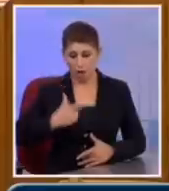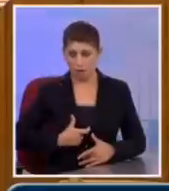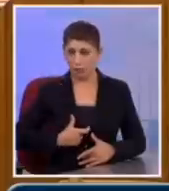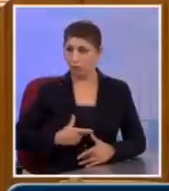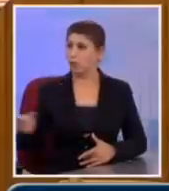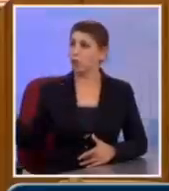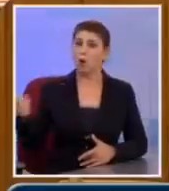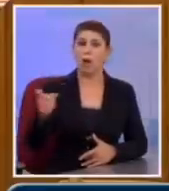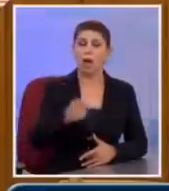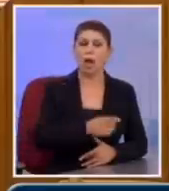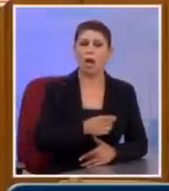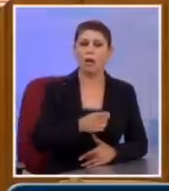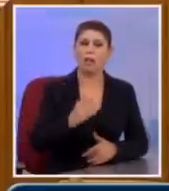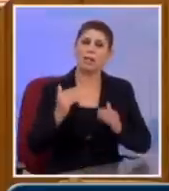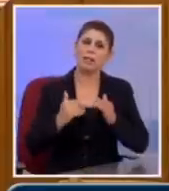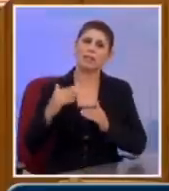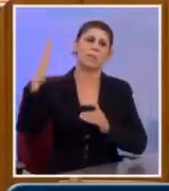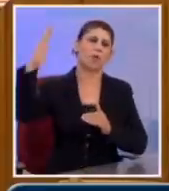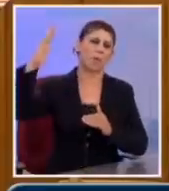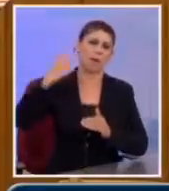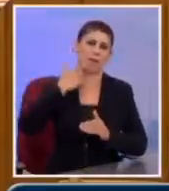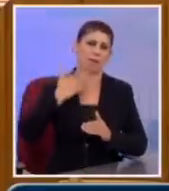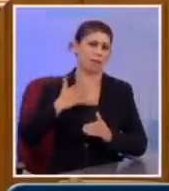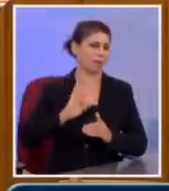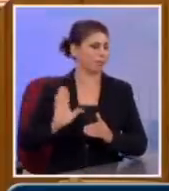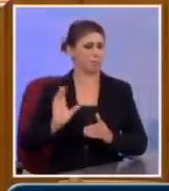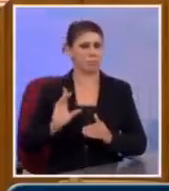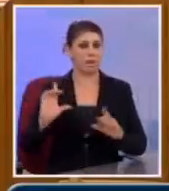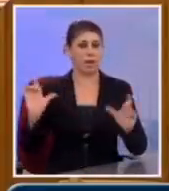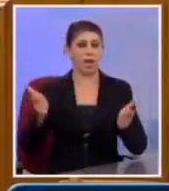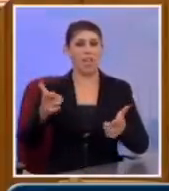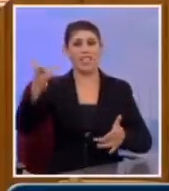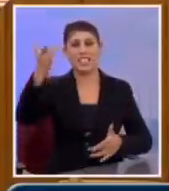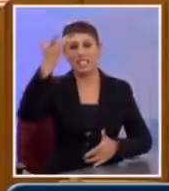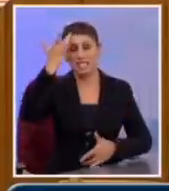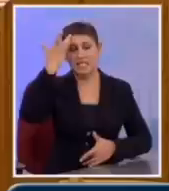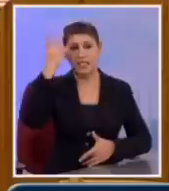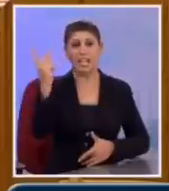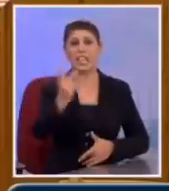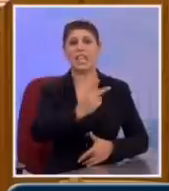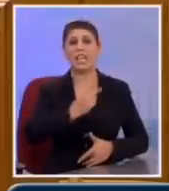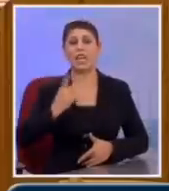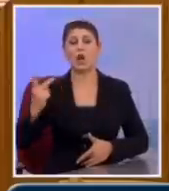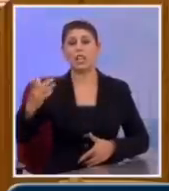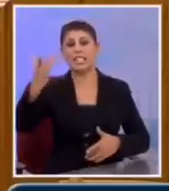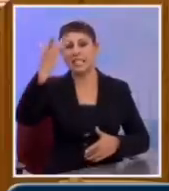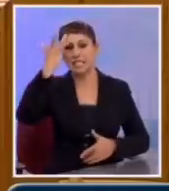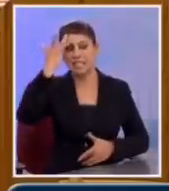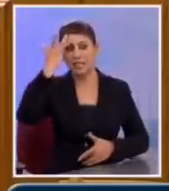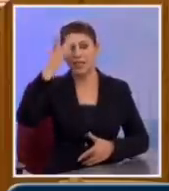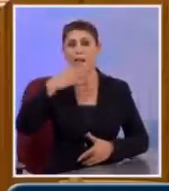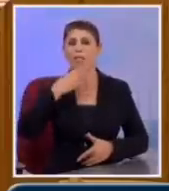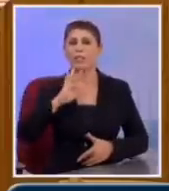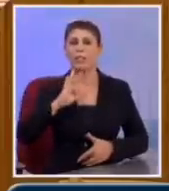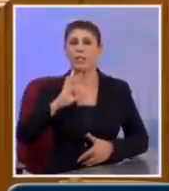των άλλων σε μεγαλύτερη ηλικία. Η εθνική συνείδηση, η κοινωνική συνείδηση,